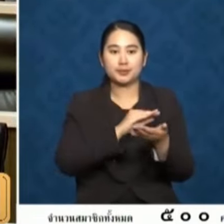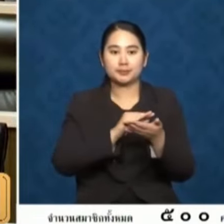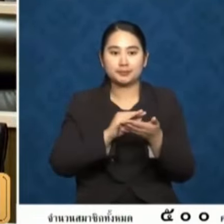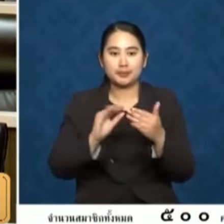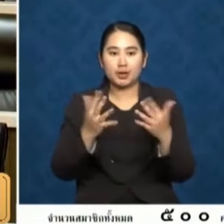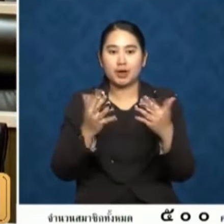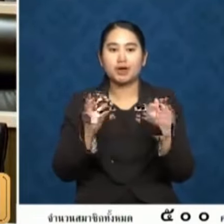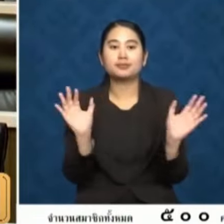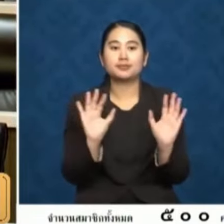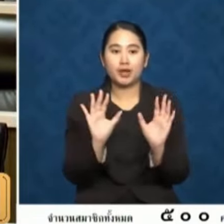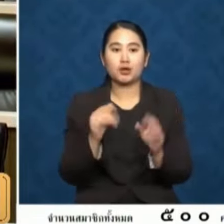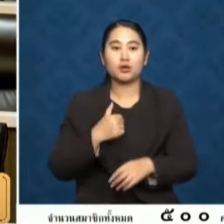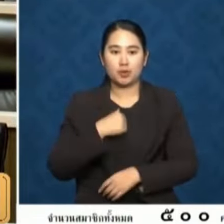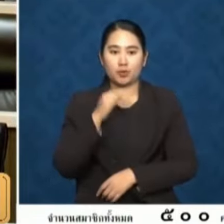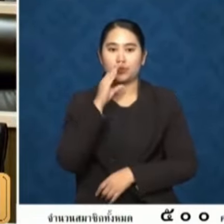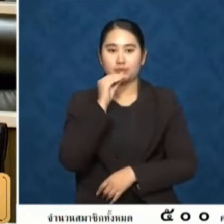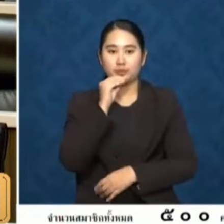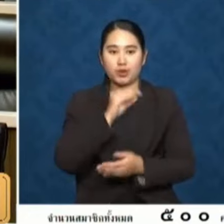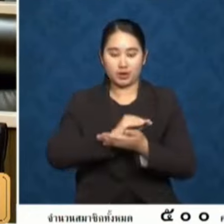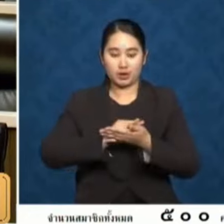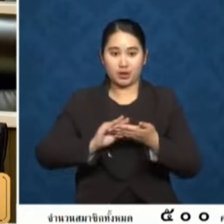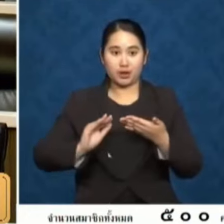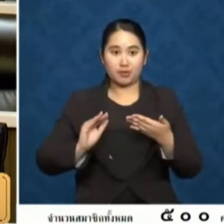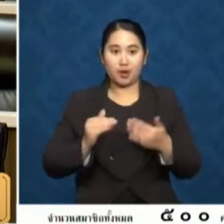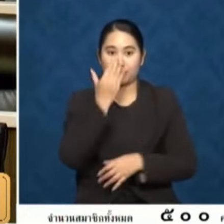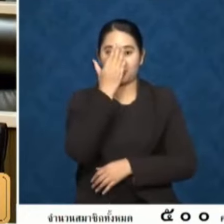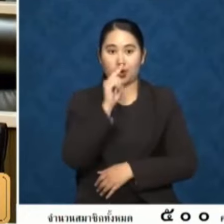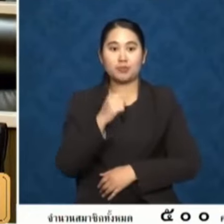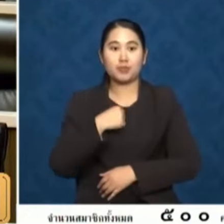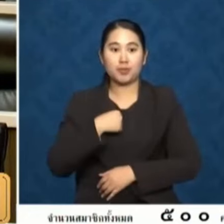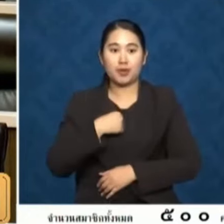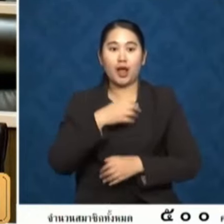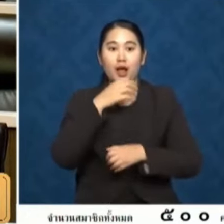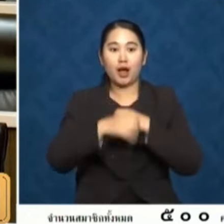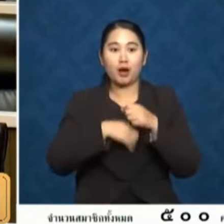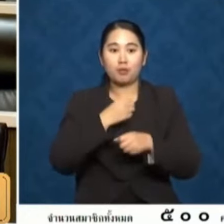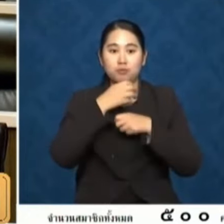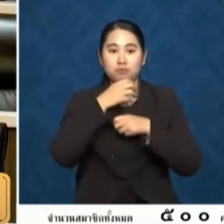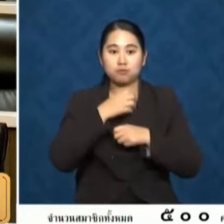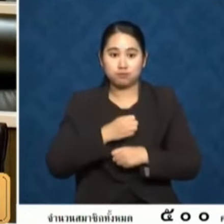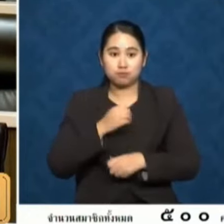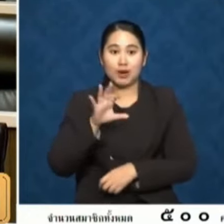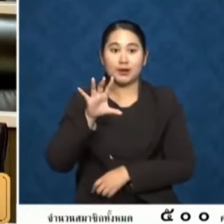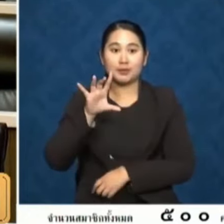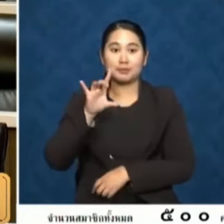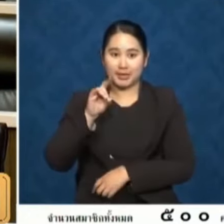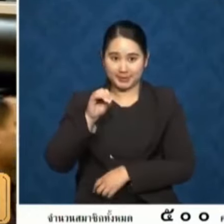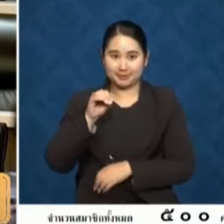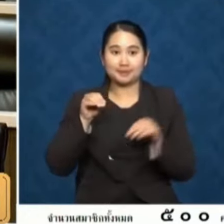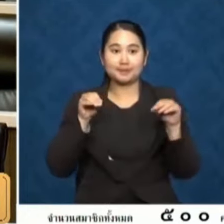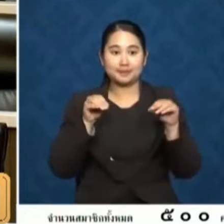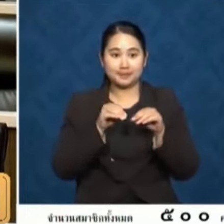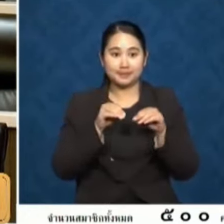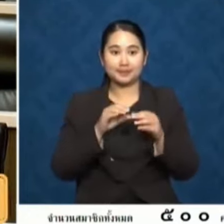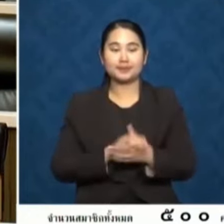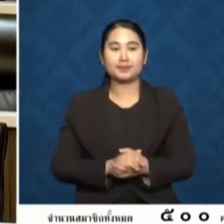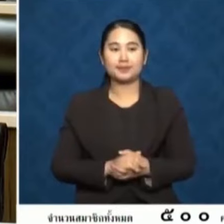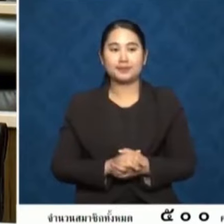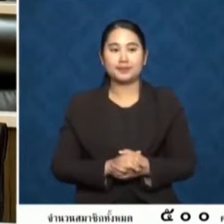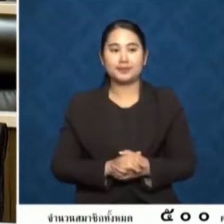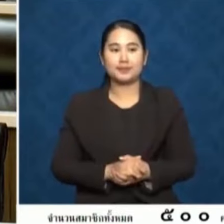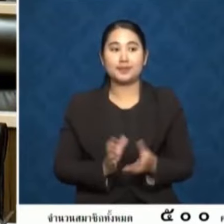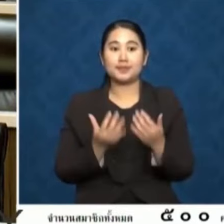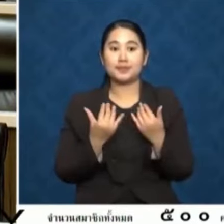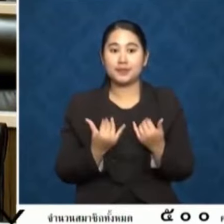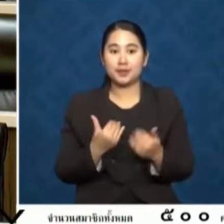มในวุฒิภาวะเพราะว่าอายุผมมัน80ปีแล้วแต่ผมต้อง